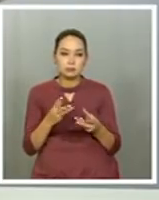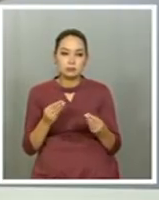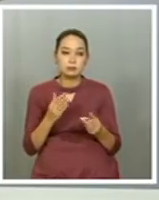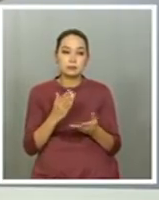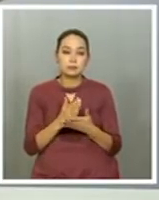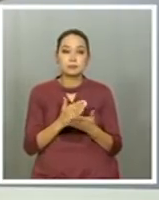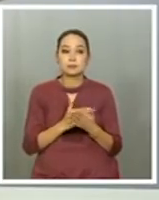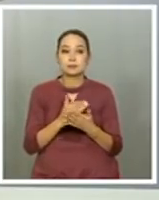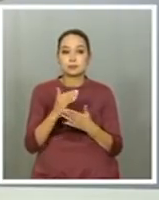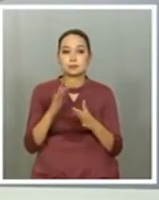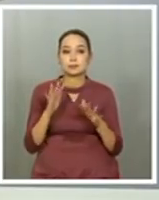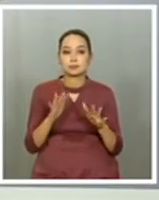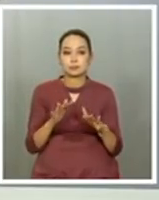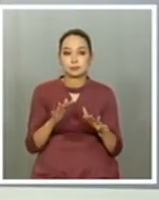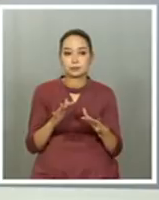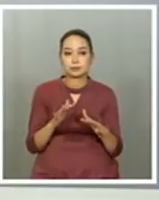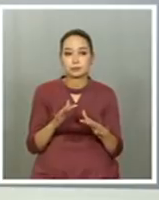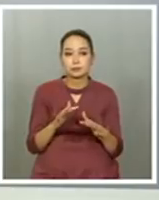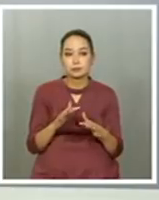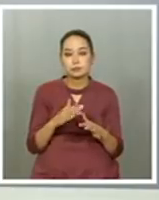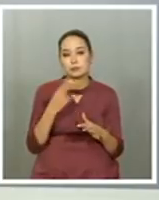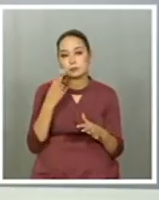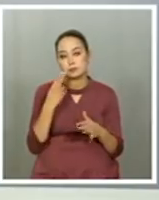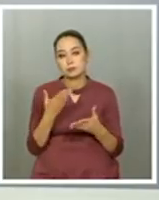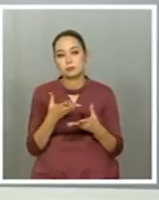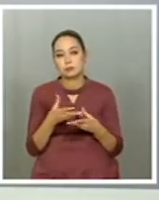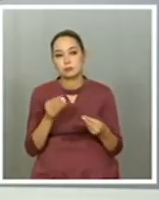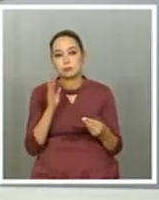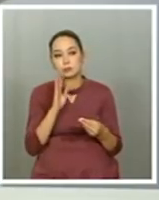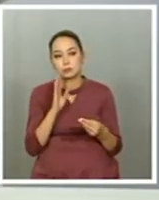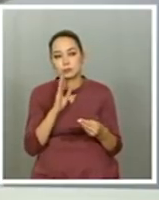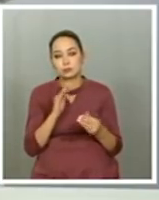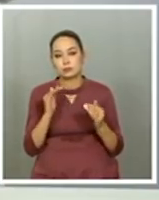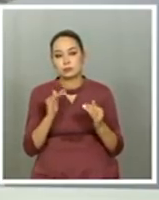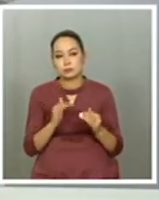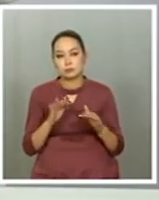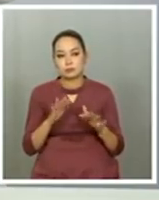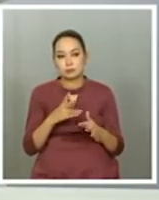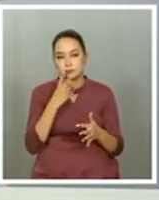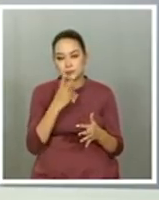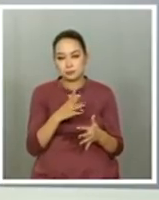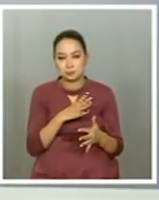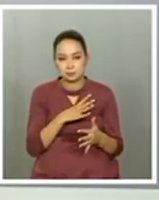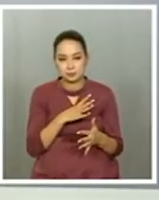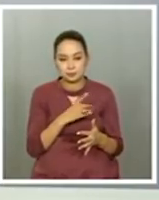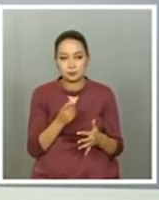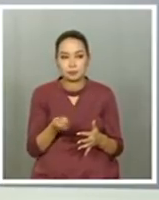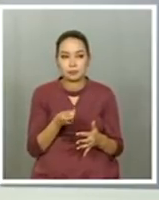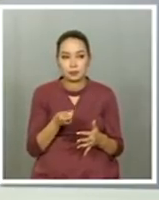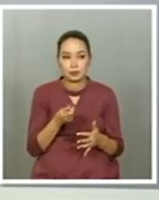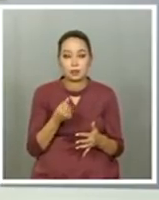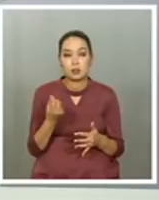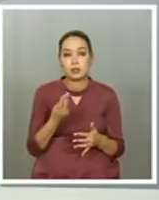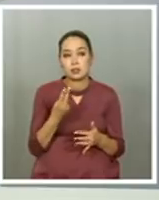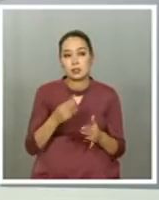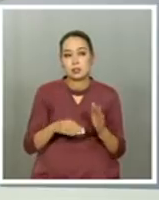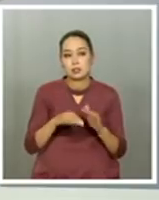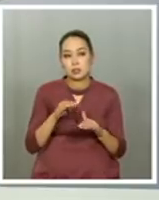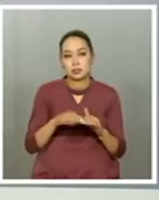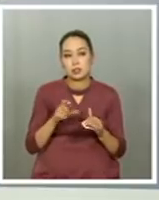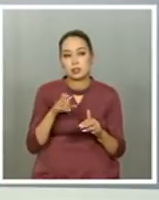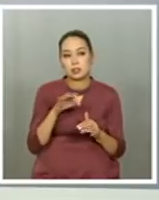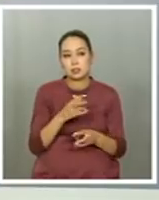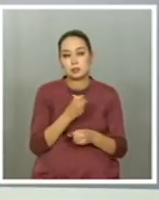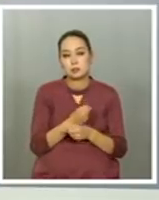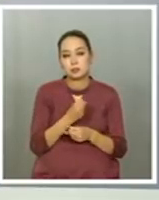жағында, ал фуксин мен су ерітіндісі төменгі жақта болғанын көрдіңіздер. Ал екінші тәжірибе, біз этил